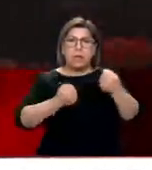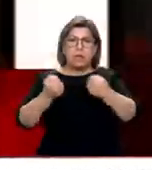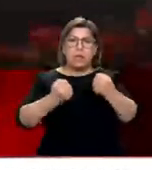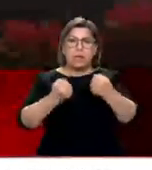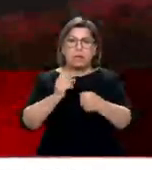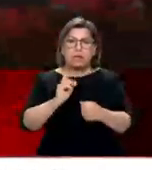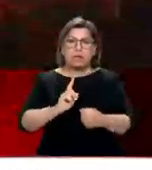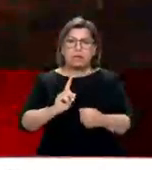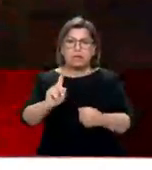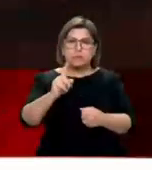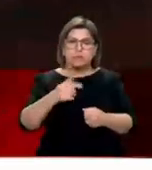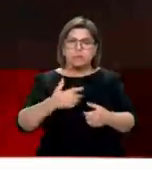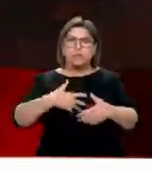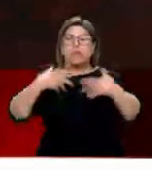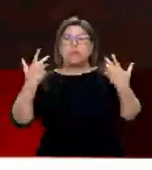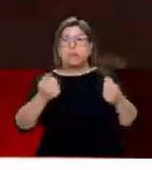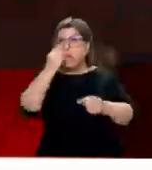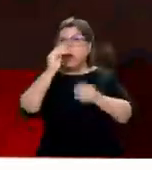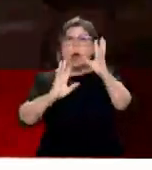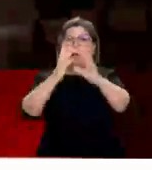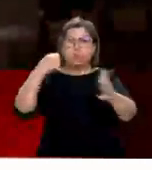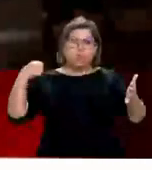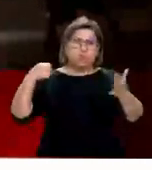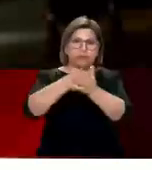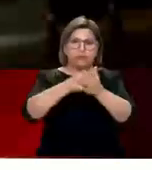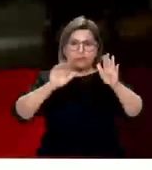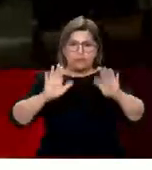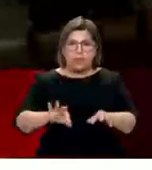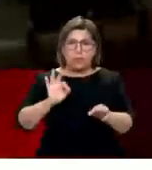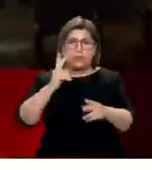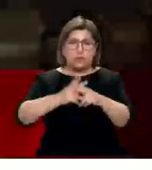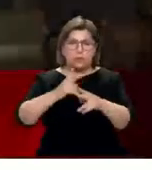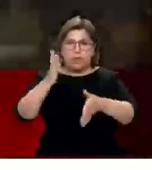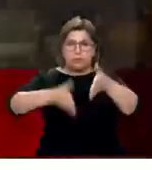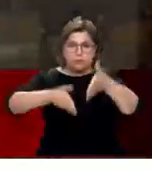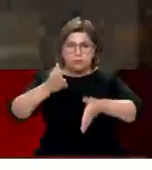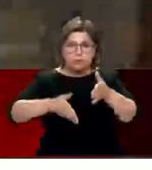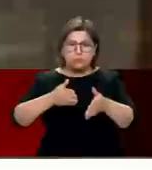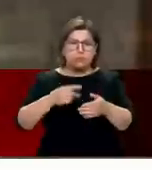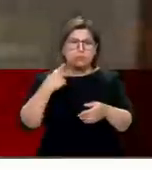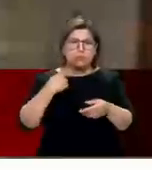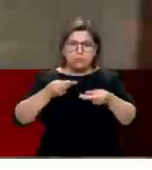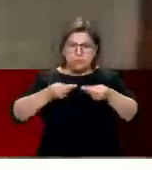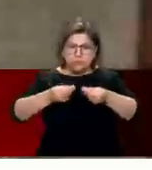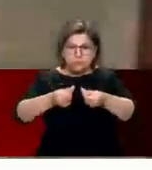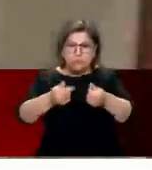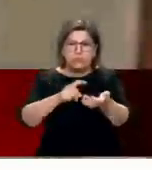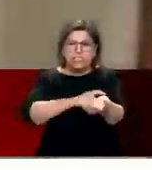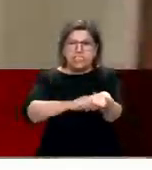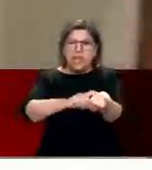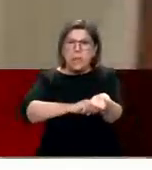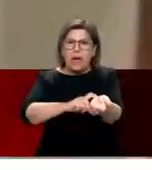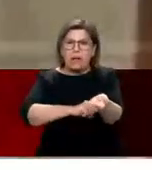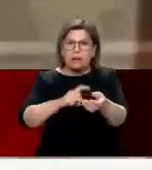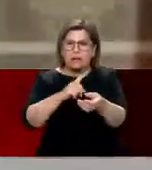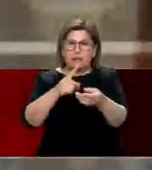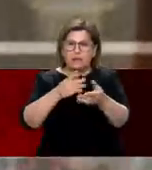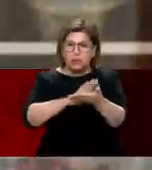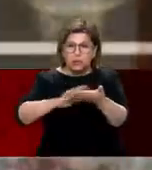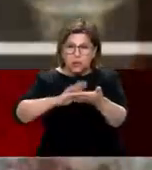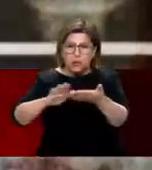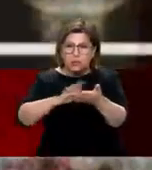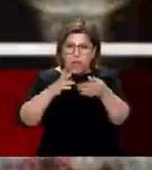kullanırken fenalık geçirdi. Ağaca vurarak durabildi. Hemen ameliyata alındı. Pıhtıların eritilmesi, damarların tıkanıklığının